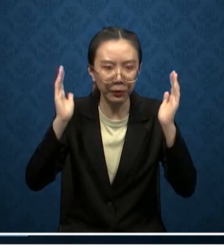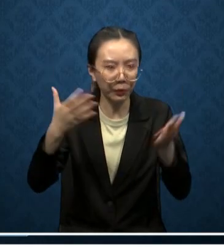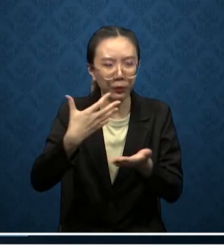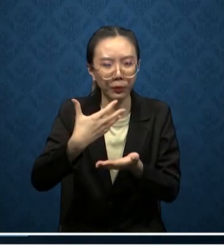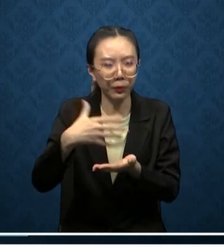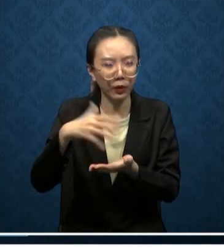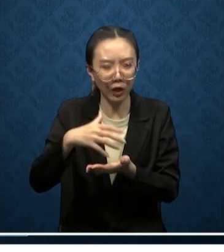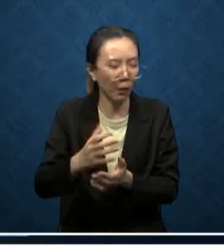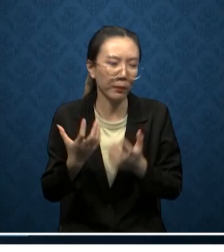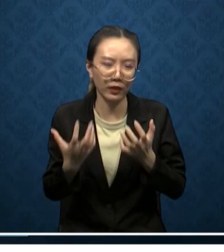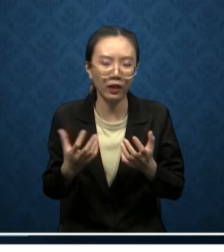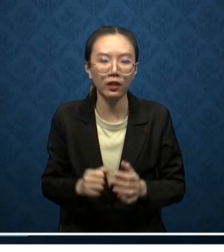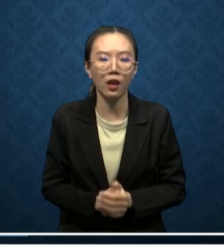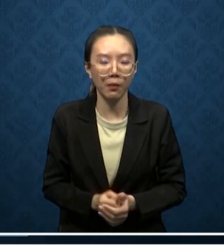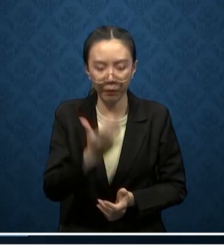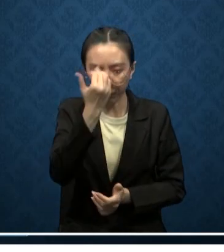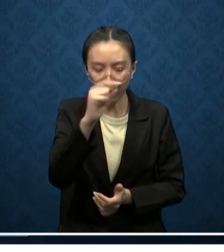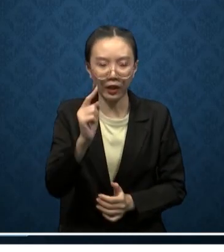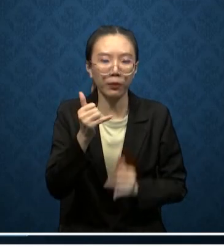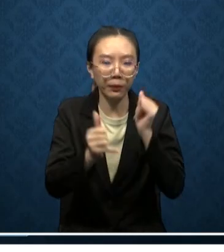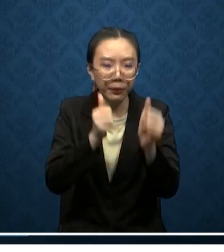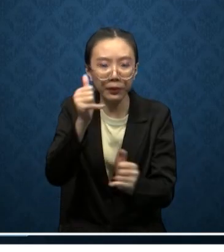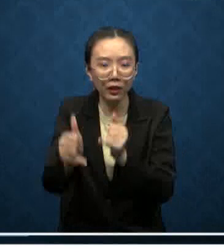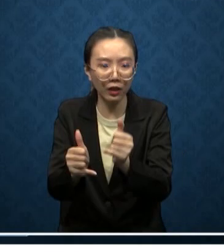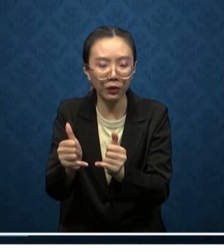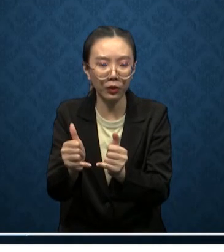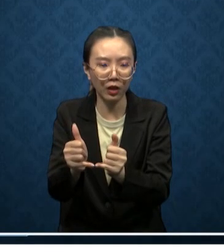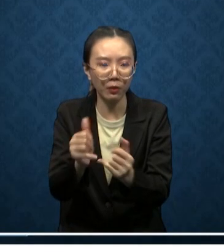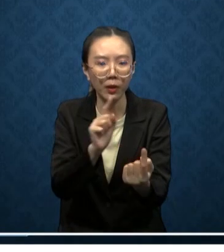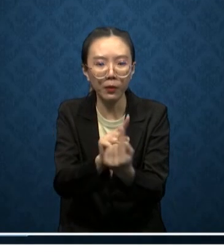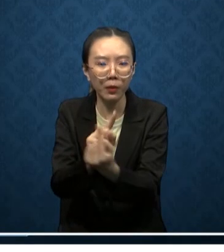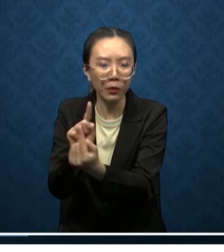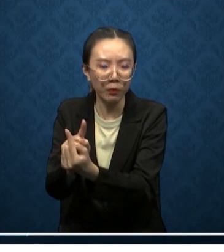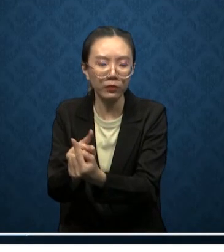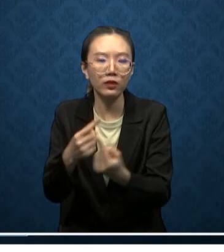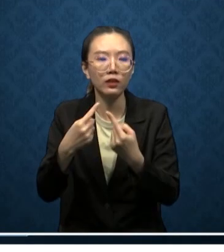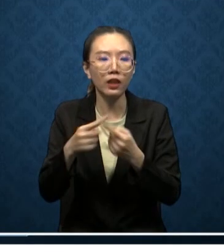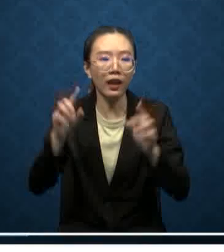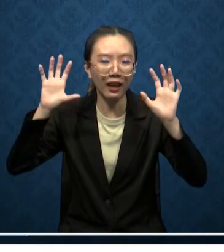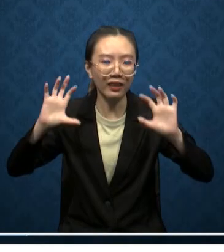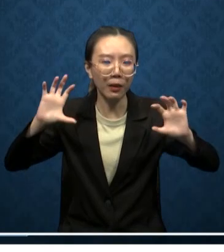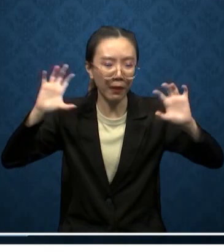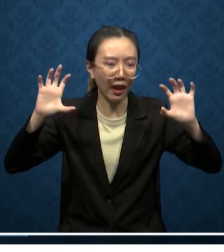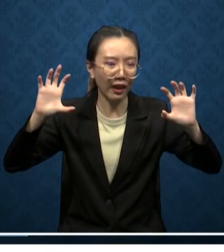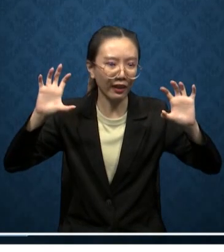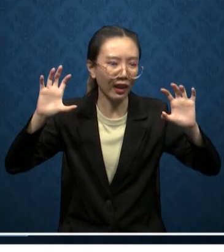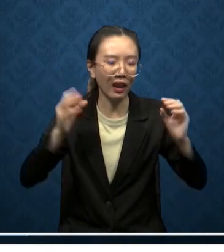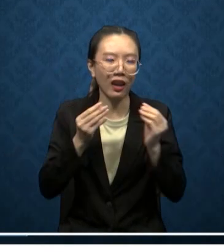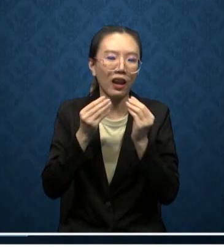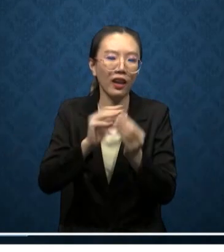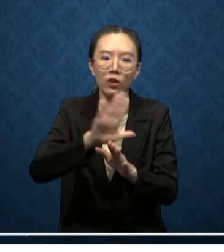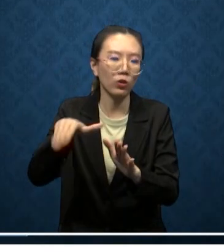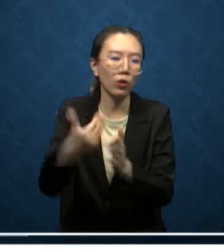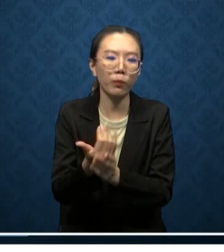การเราลงพื้นที่ไปเนี่ยนะฮะอ่อรับรองว่าทางรัฐยังไม่ไม่ทั่วถึงเท่าไหร่นะ